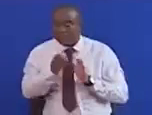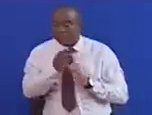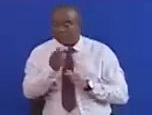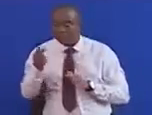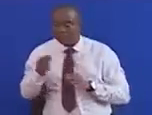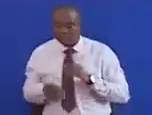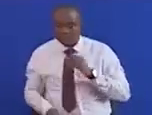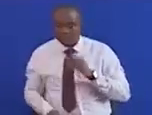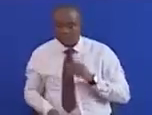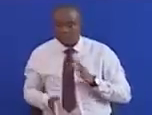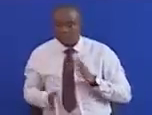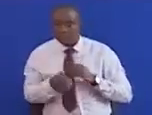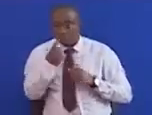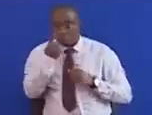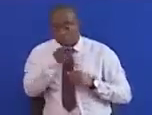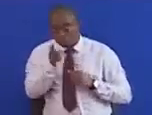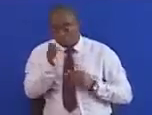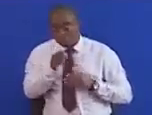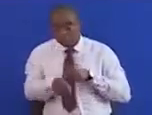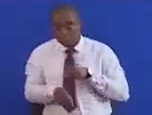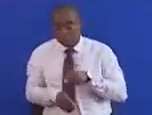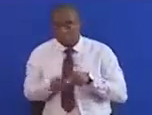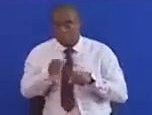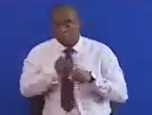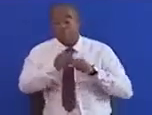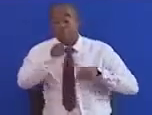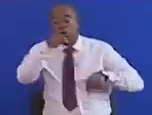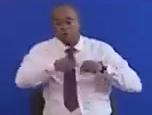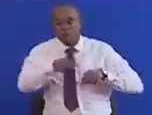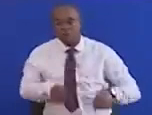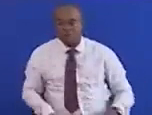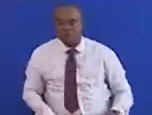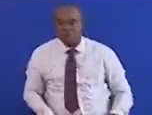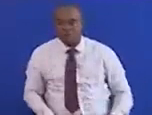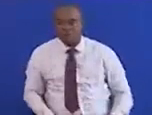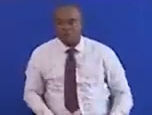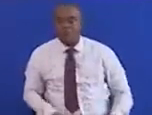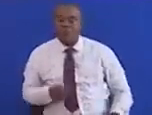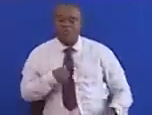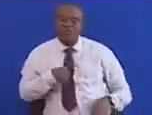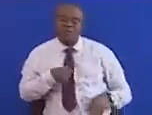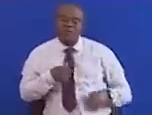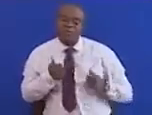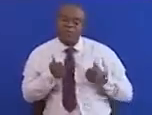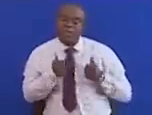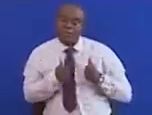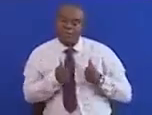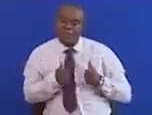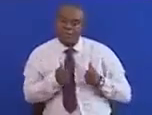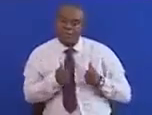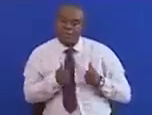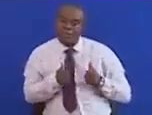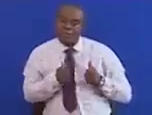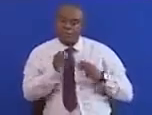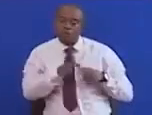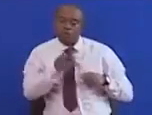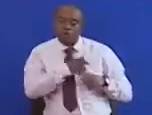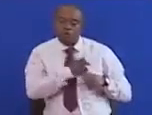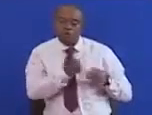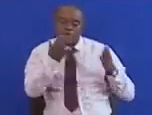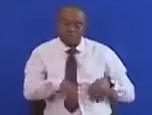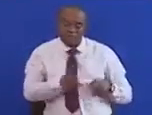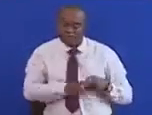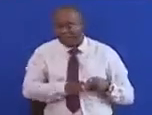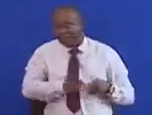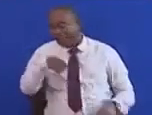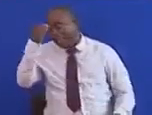22. Kwa unaweza kupata hizo cases kwa watu wenye ulemavu. Aya. Lakini nikaahidi Mheshimiwa Spika, bunge lako tunakaa na Wizara ya Afya na Wizara